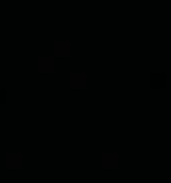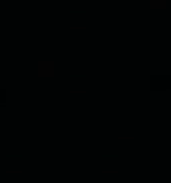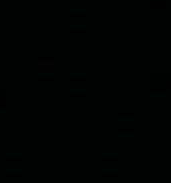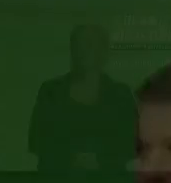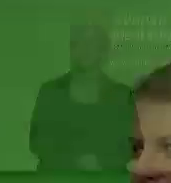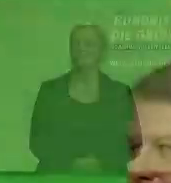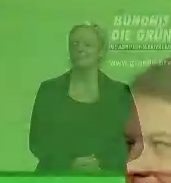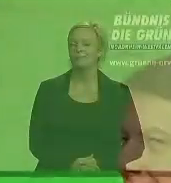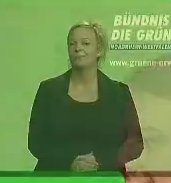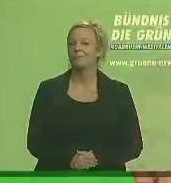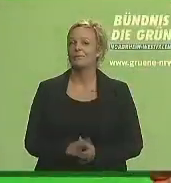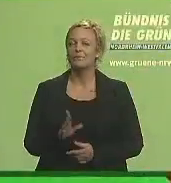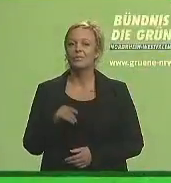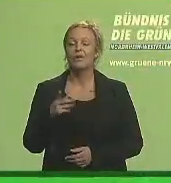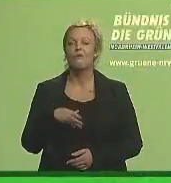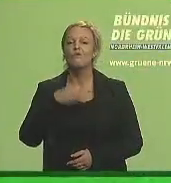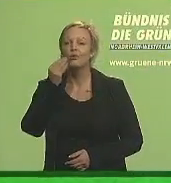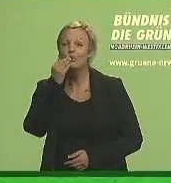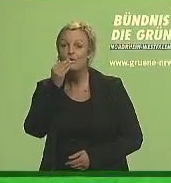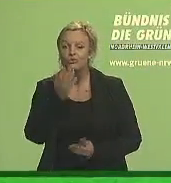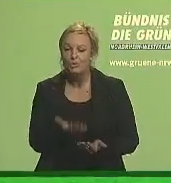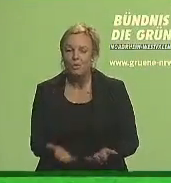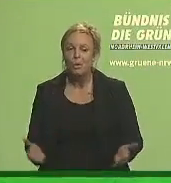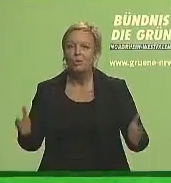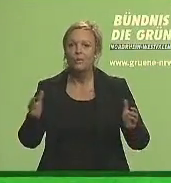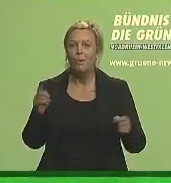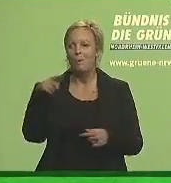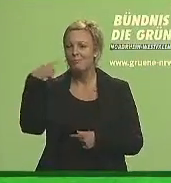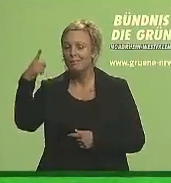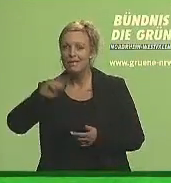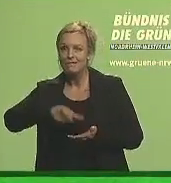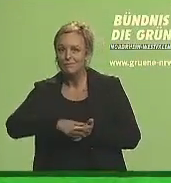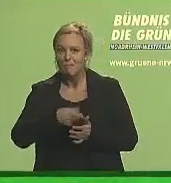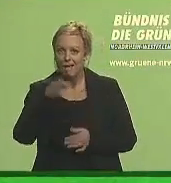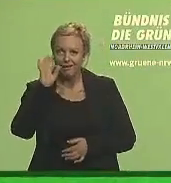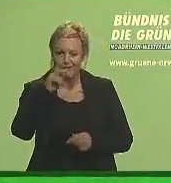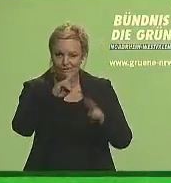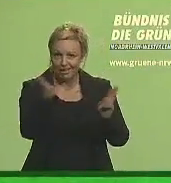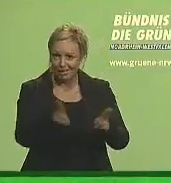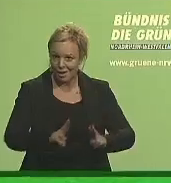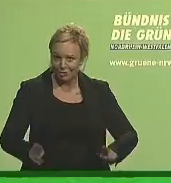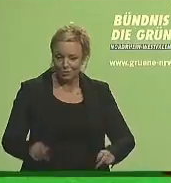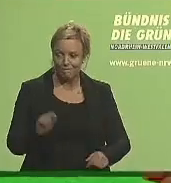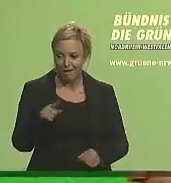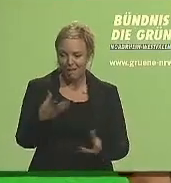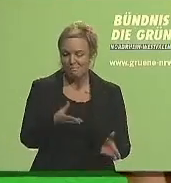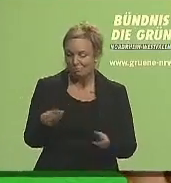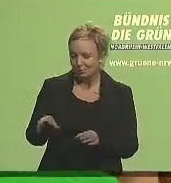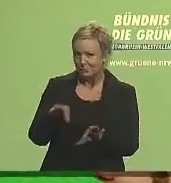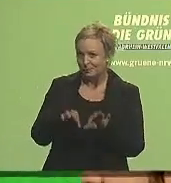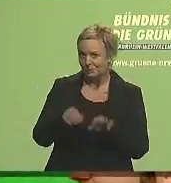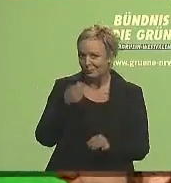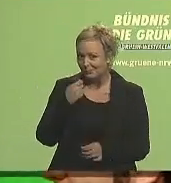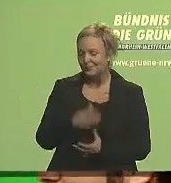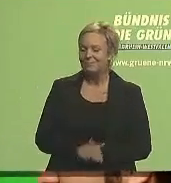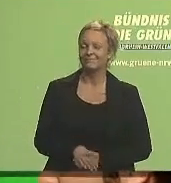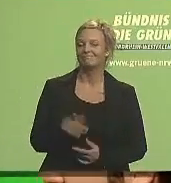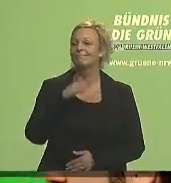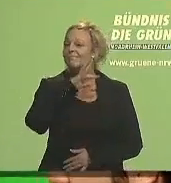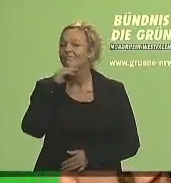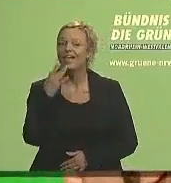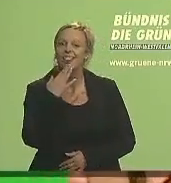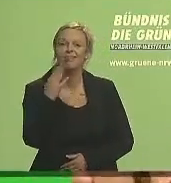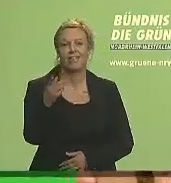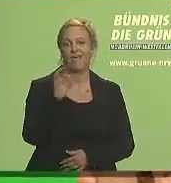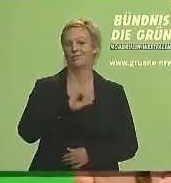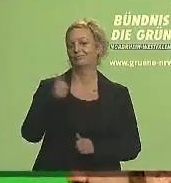kleinen Frühstückskorb für euch gepackt, den ihr vielleicht bei den nächsten Kaffee Internationals benutzen könnt. Also nochmal vielen Dank für die